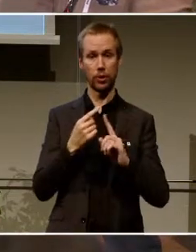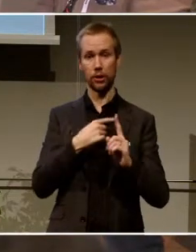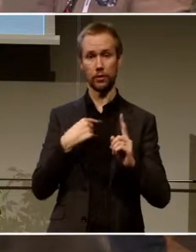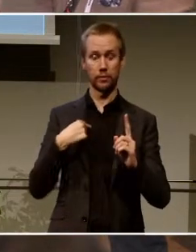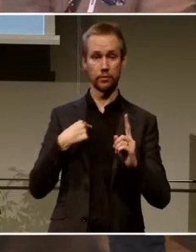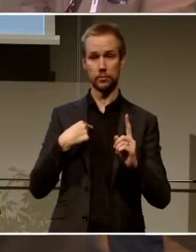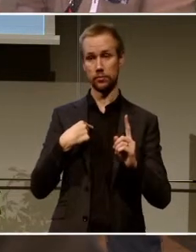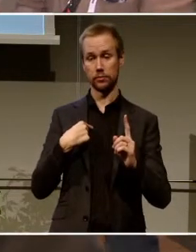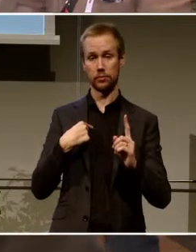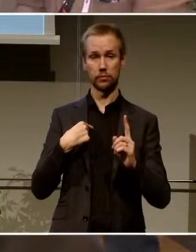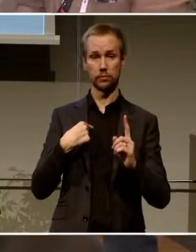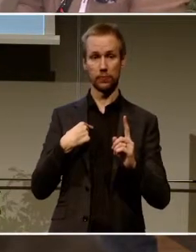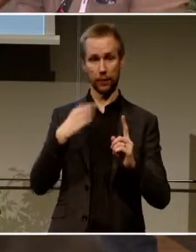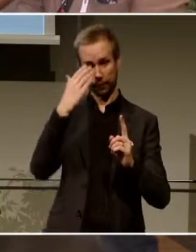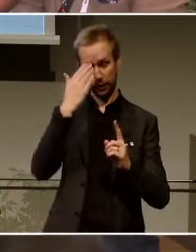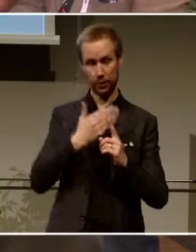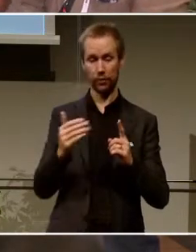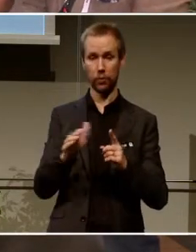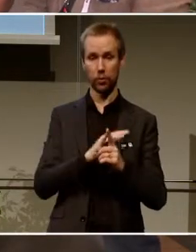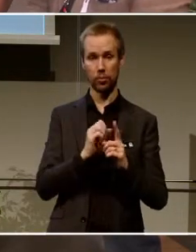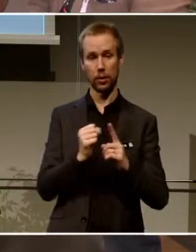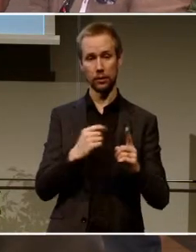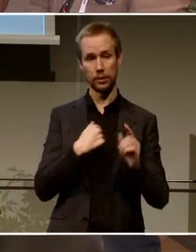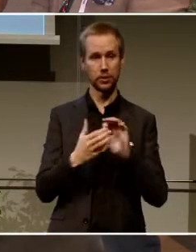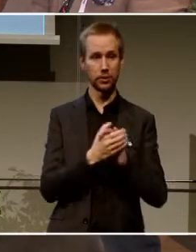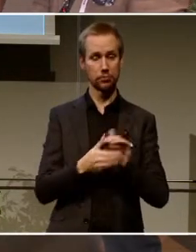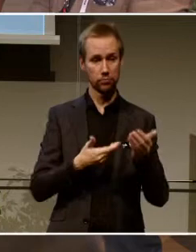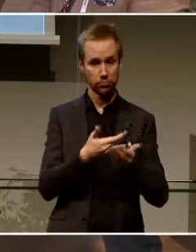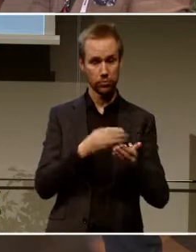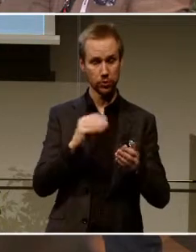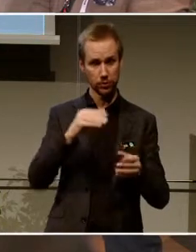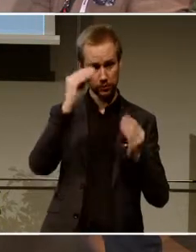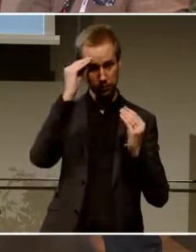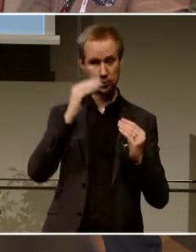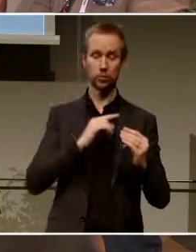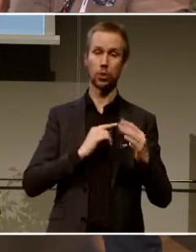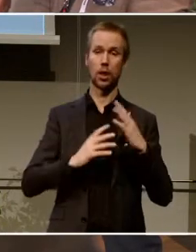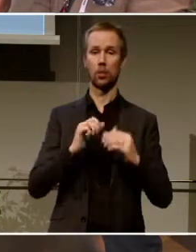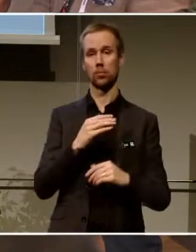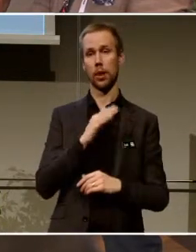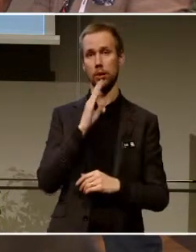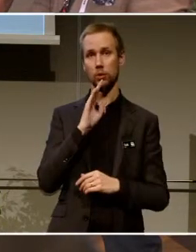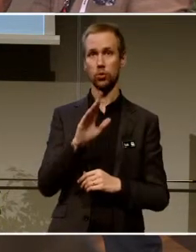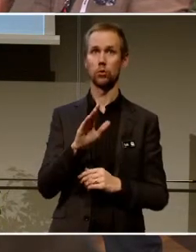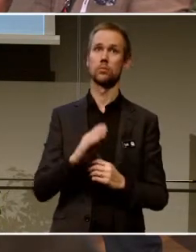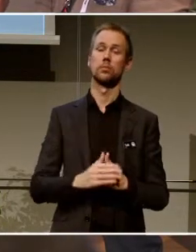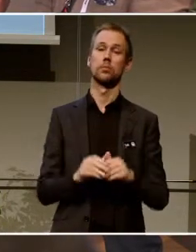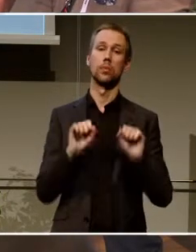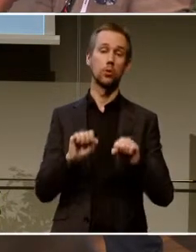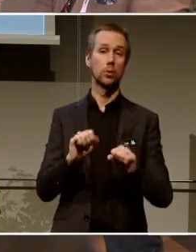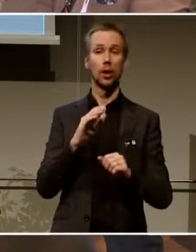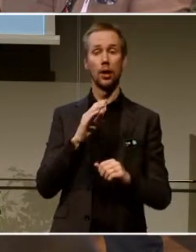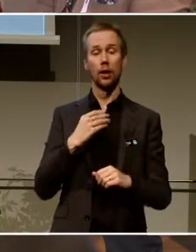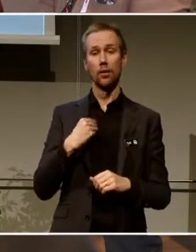göra det tillsammans så lär man sig ju. Liksom. Så jag tänker att det handlar mycket om en inställning från våran sida, liksom, att våga. Och